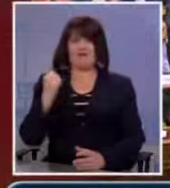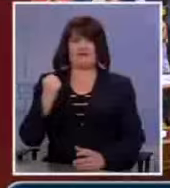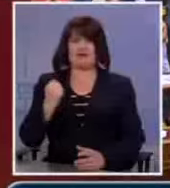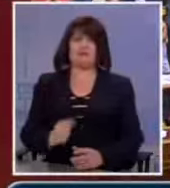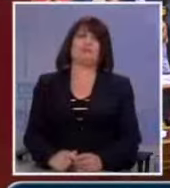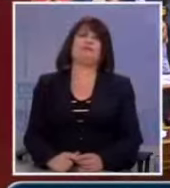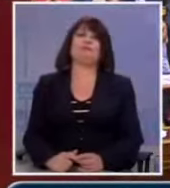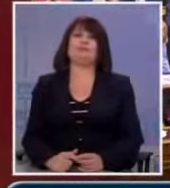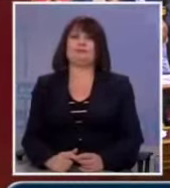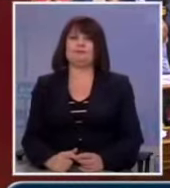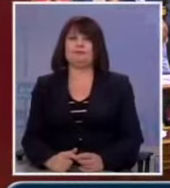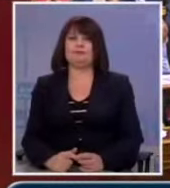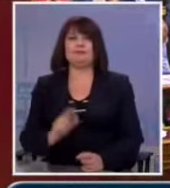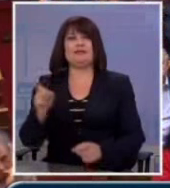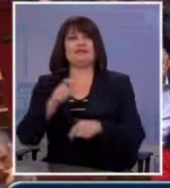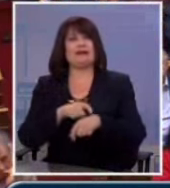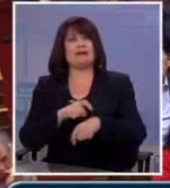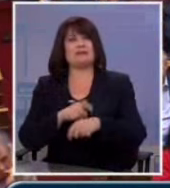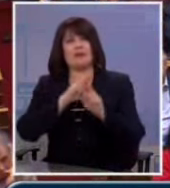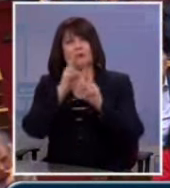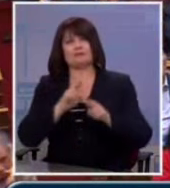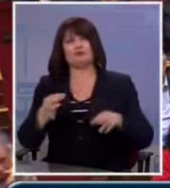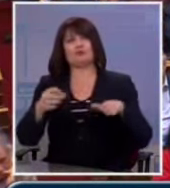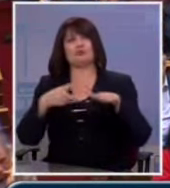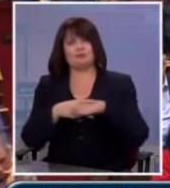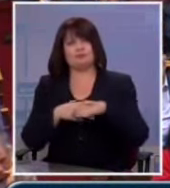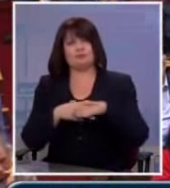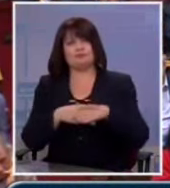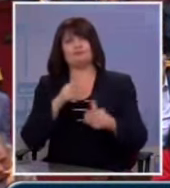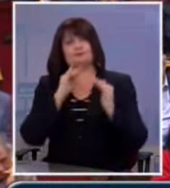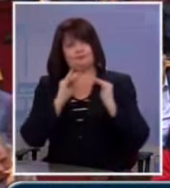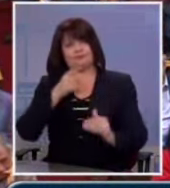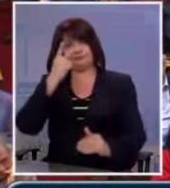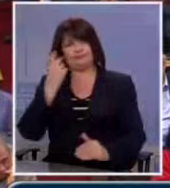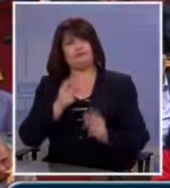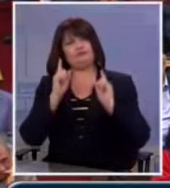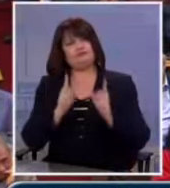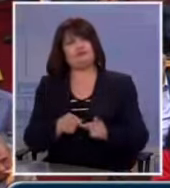Ενώ την ίδια στιγμή το Διεθνές Νομισματικό Ταμείο θα διατηρούσε το δικαίωμα να αποφασίσει μονομερώς τον Οκτώβριο